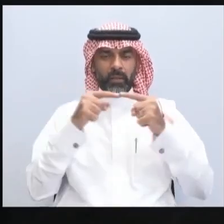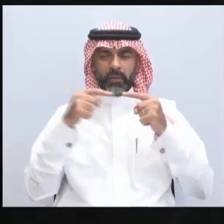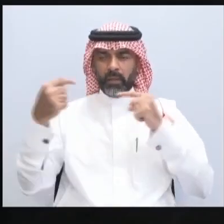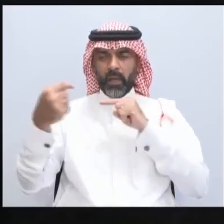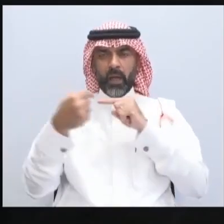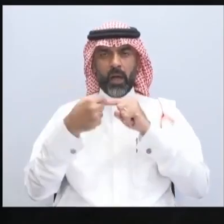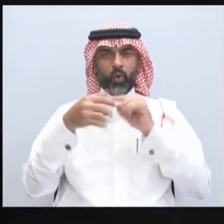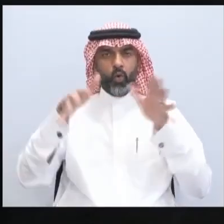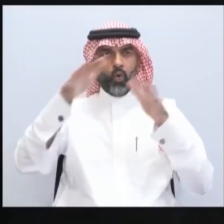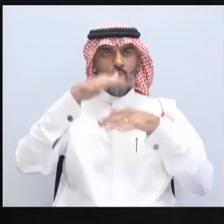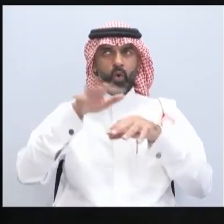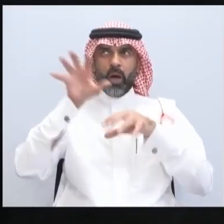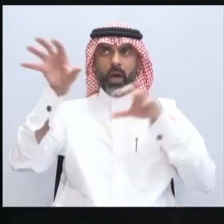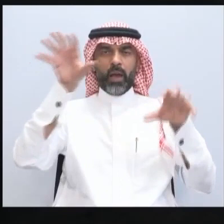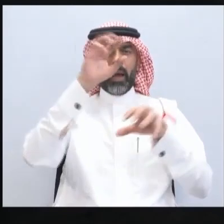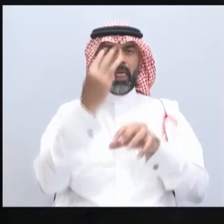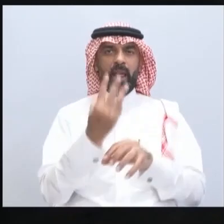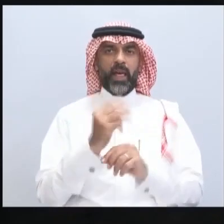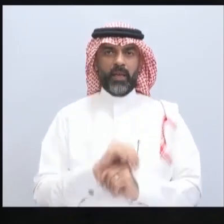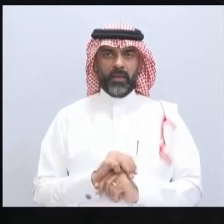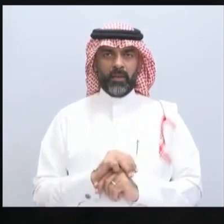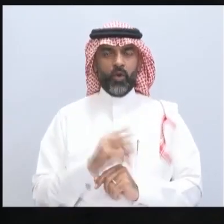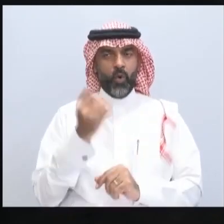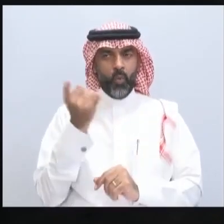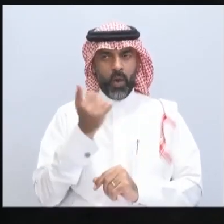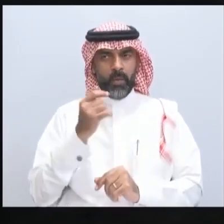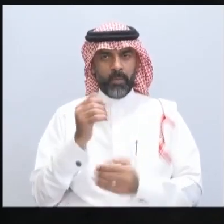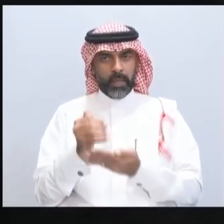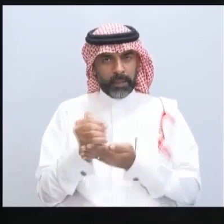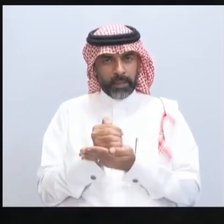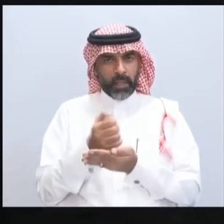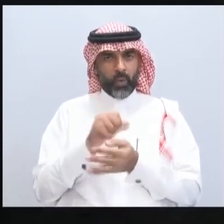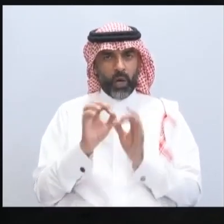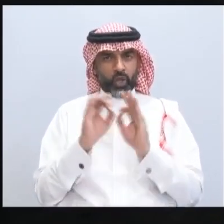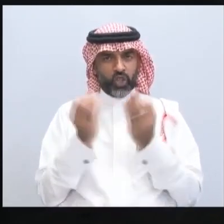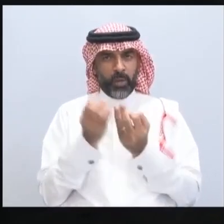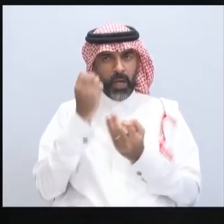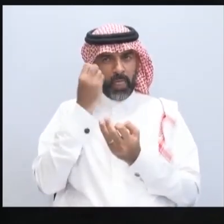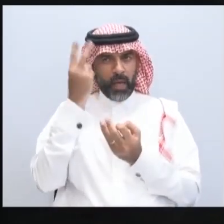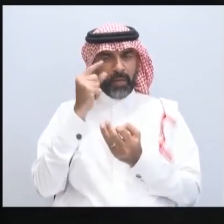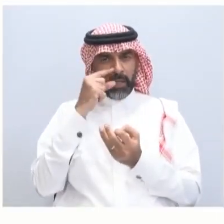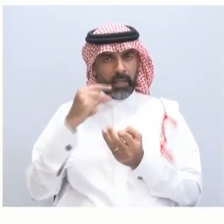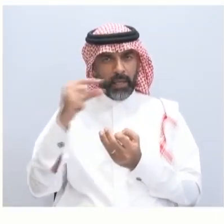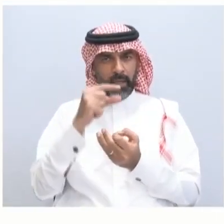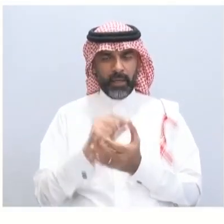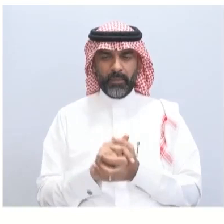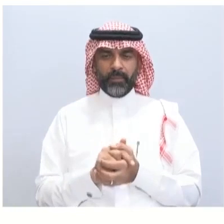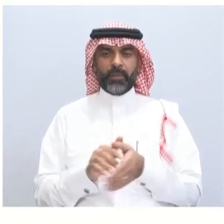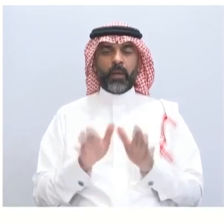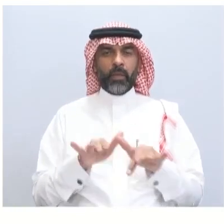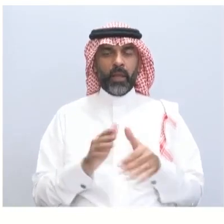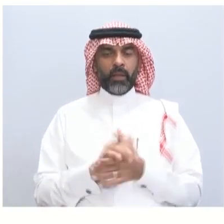الثلاث انها ذات اهميه اقتصاديه اجتماعيه ممتازين ثقافيه دينيه احسنتم ومن